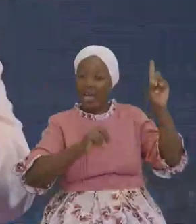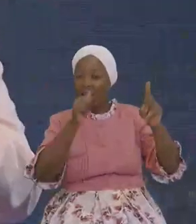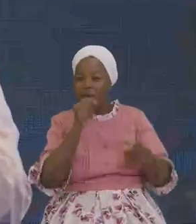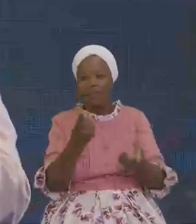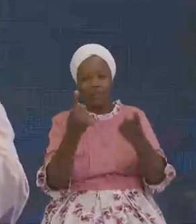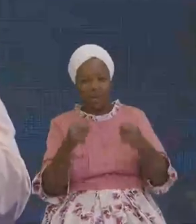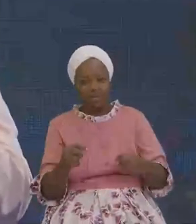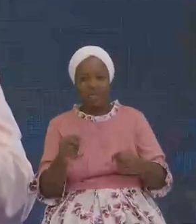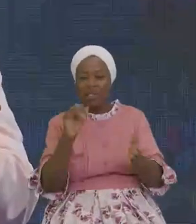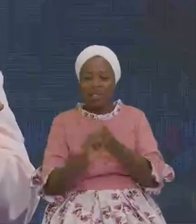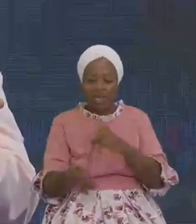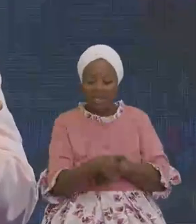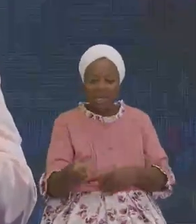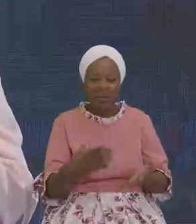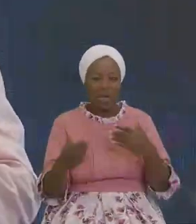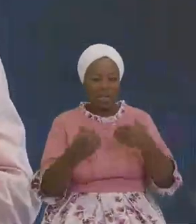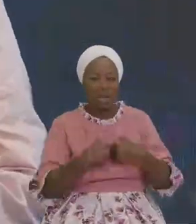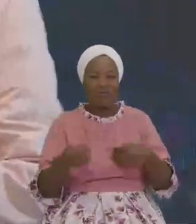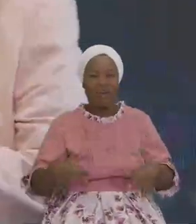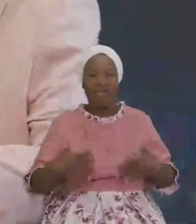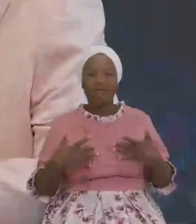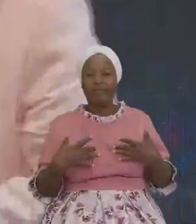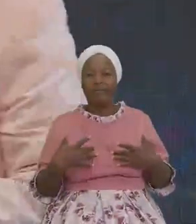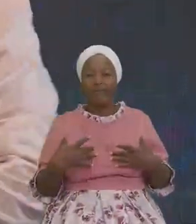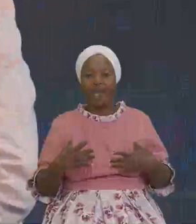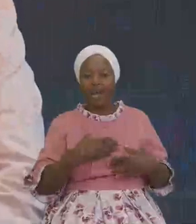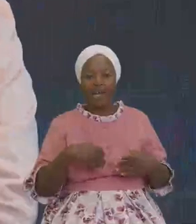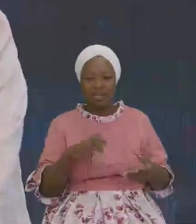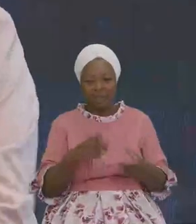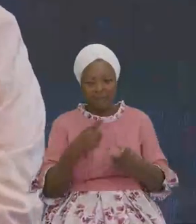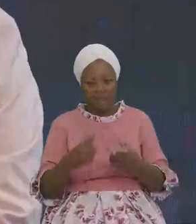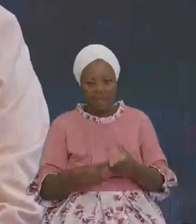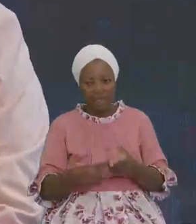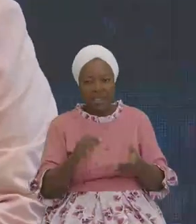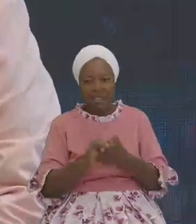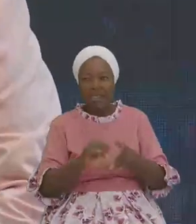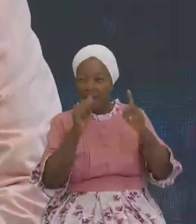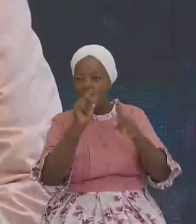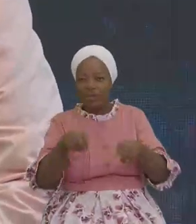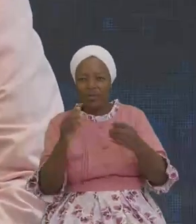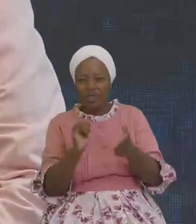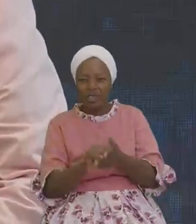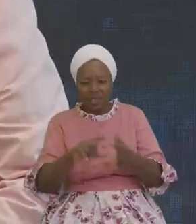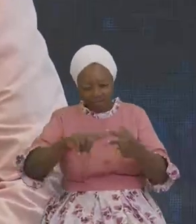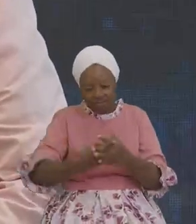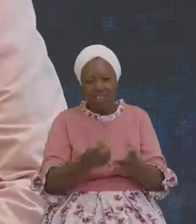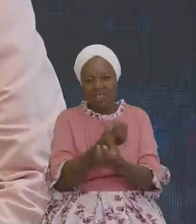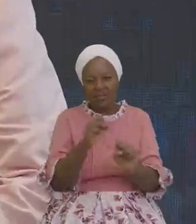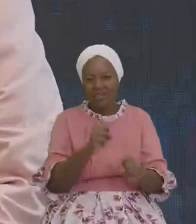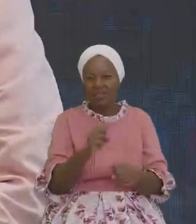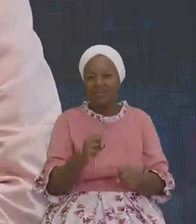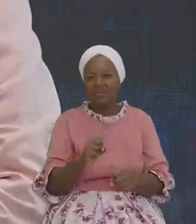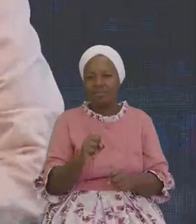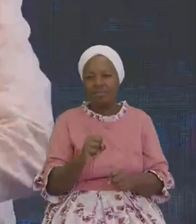Il dit, je suis venu afin qu'ils aient la vie. Et après